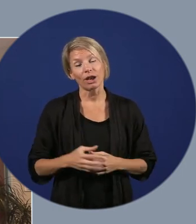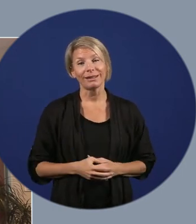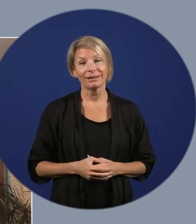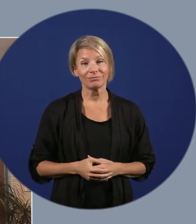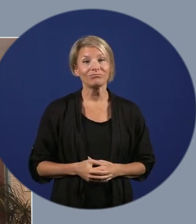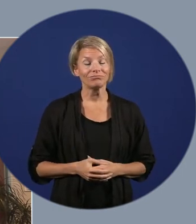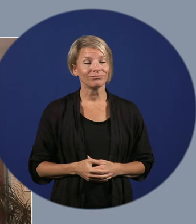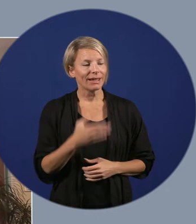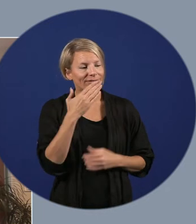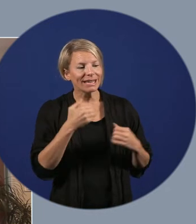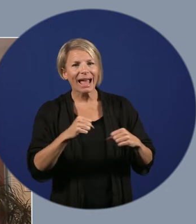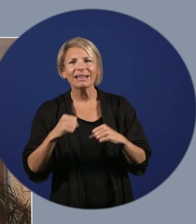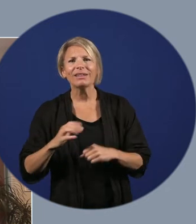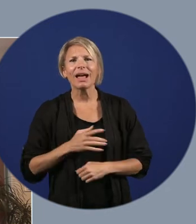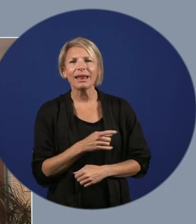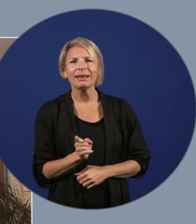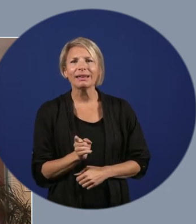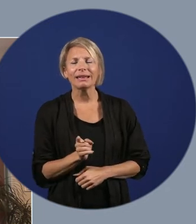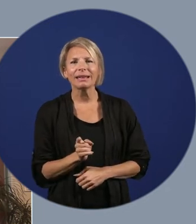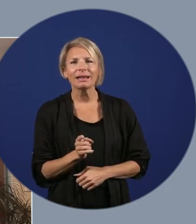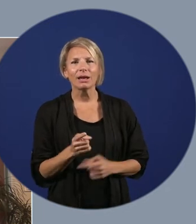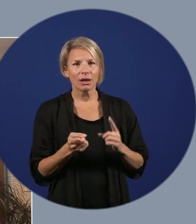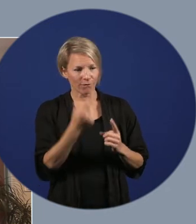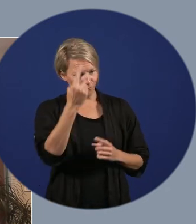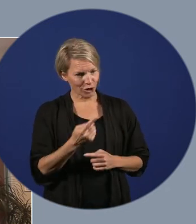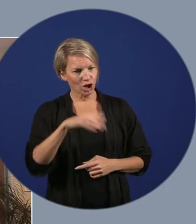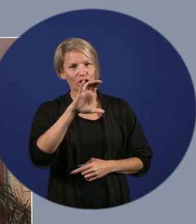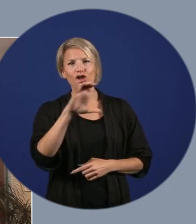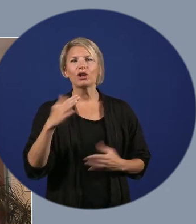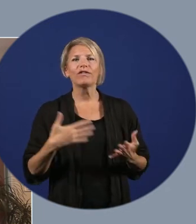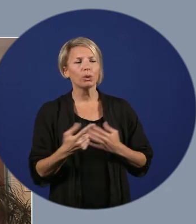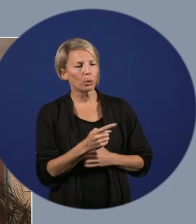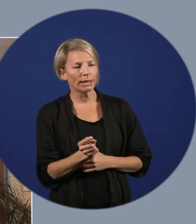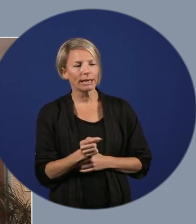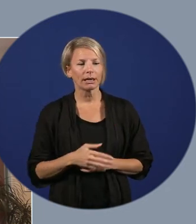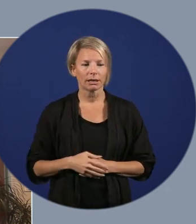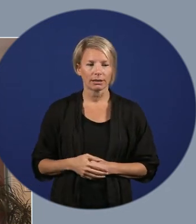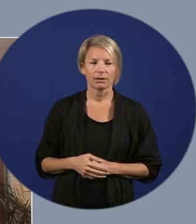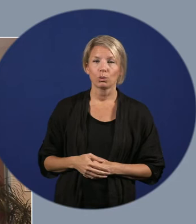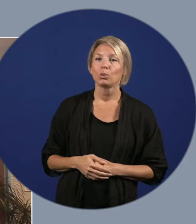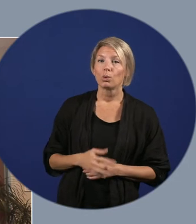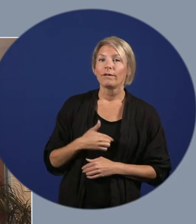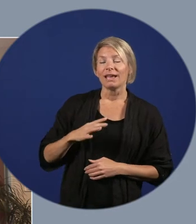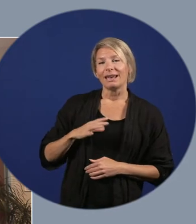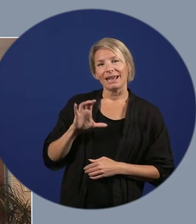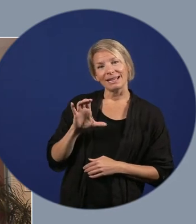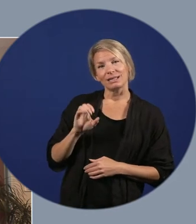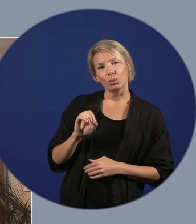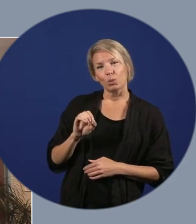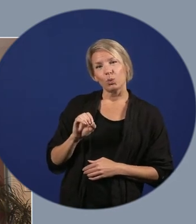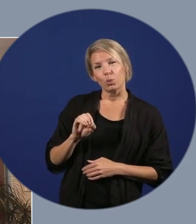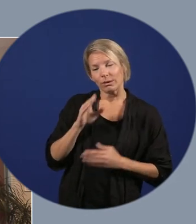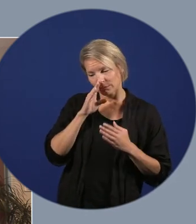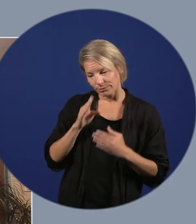ni för aktiviteter? Ska vi börja med högstadiet? Vad gjorde ni till exempel? Vi hade framförallt SO. Mm. Så hade vi mycket med att vi